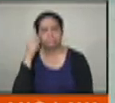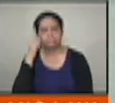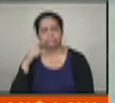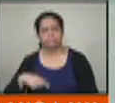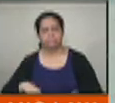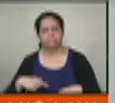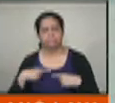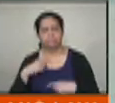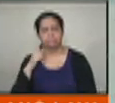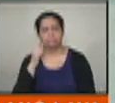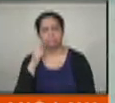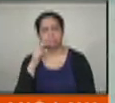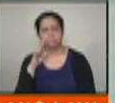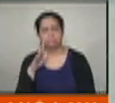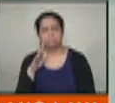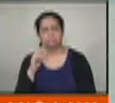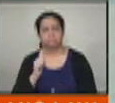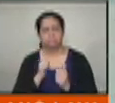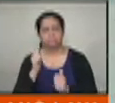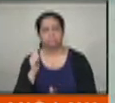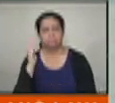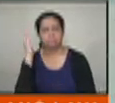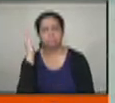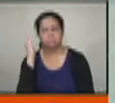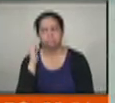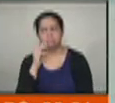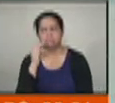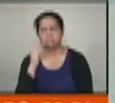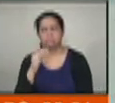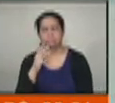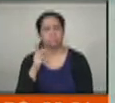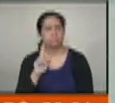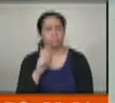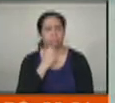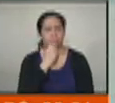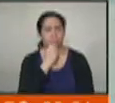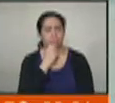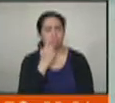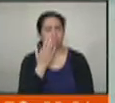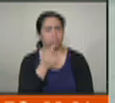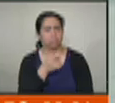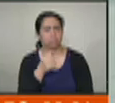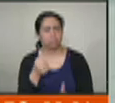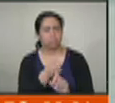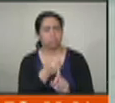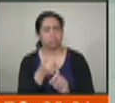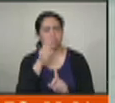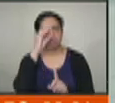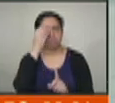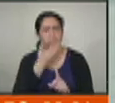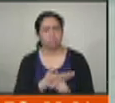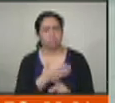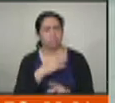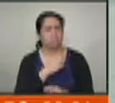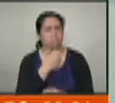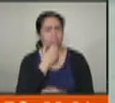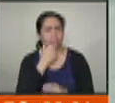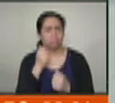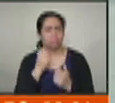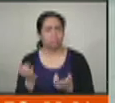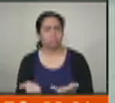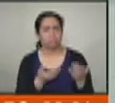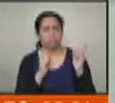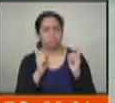live na po tayo sa TV5. Ano po? Sa Action sa Tanghali. Apo. Ma'am, ano raw po ang dahilan bakit ho nabugbog ang inyong anak at bakit ayaw po